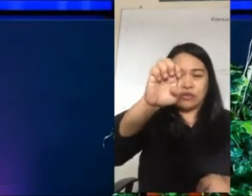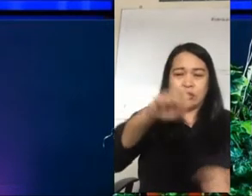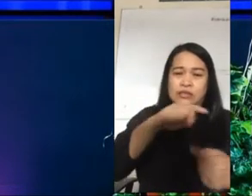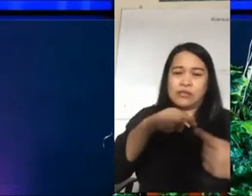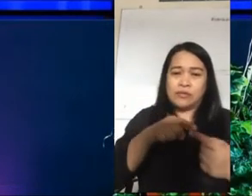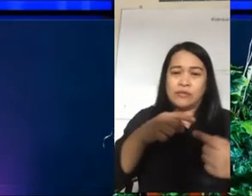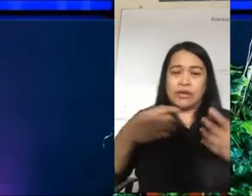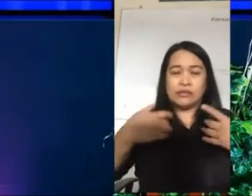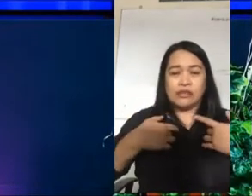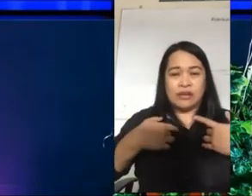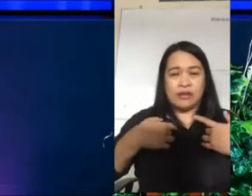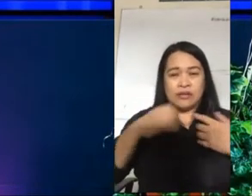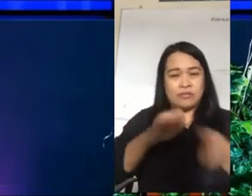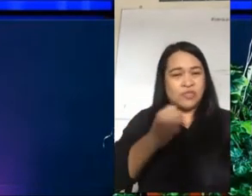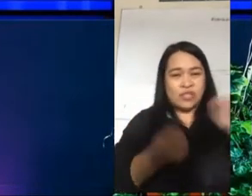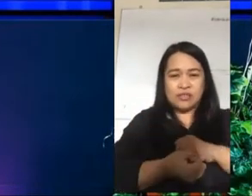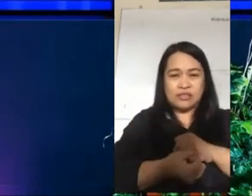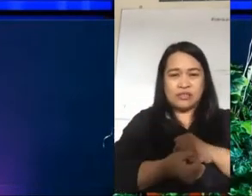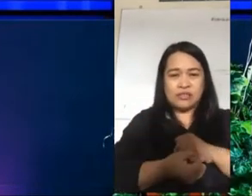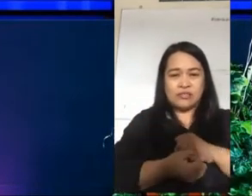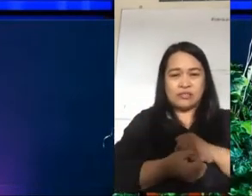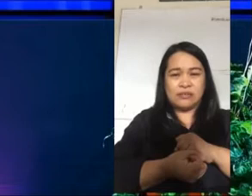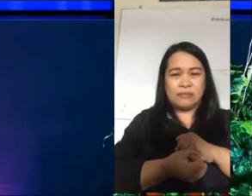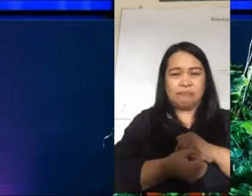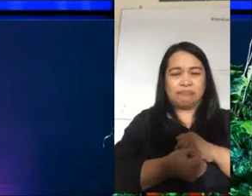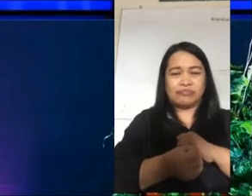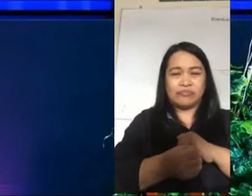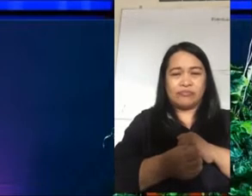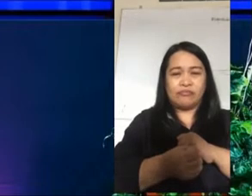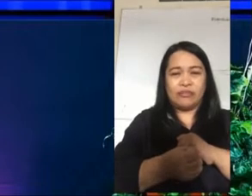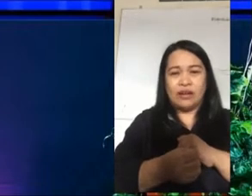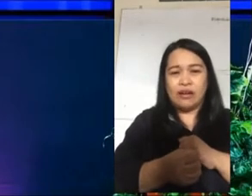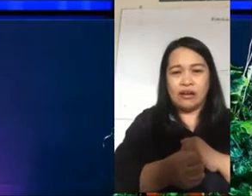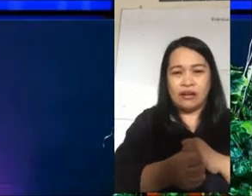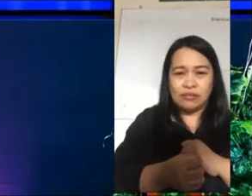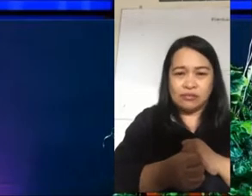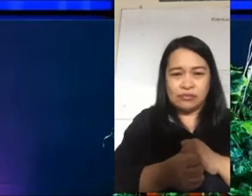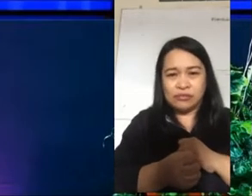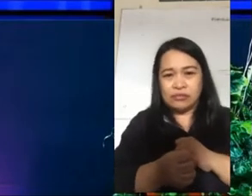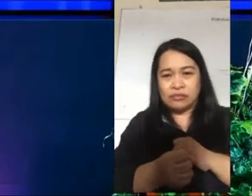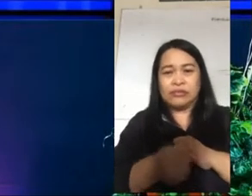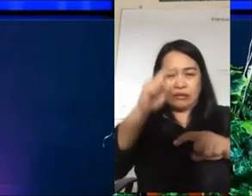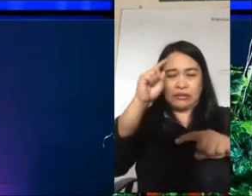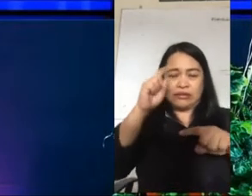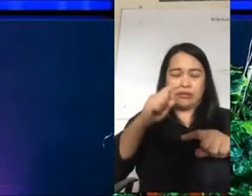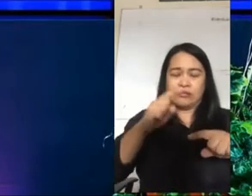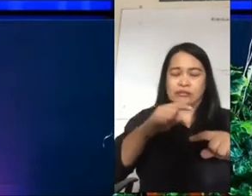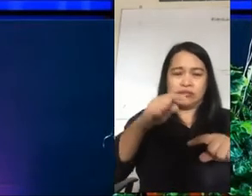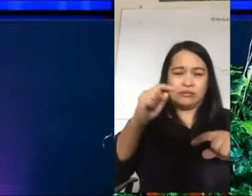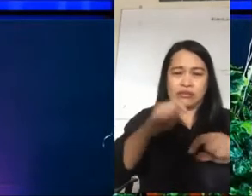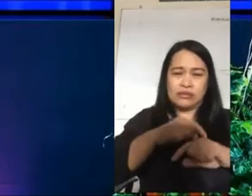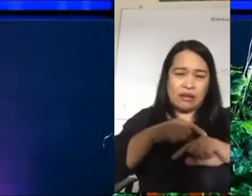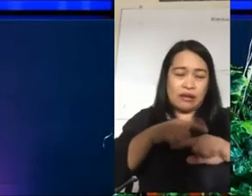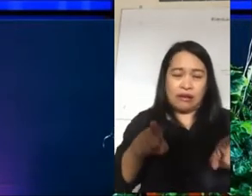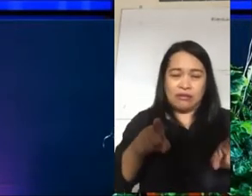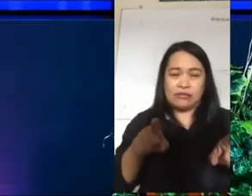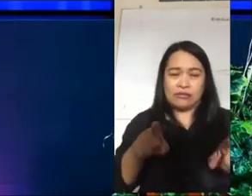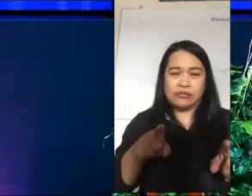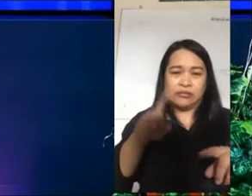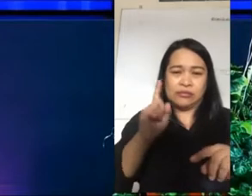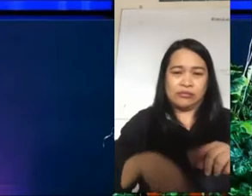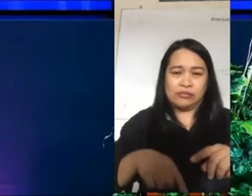don't like it. The same is true pagdating sa atin ng mga adults. We don't like change